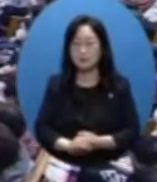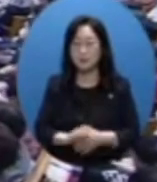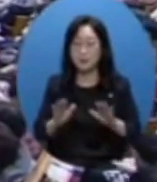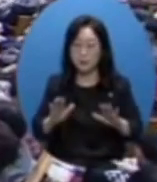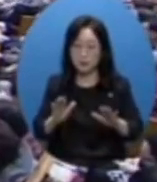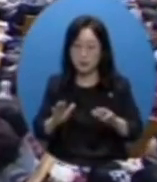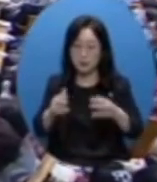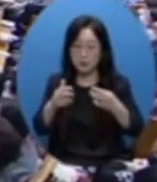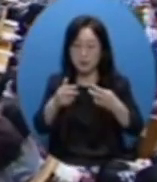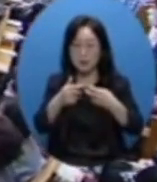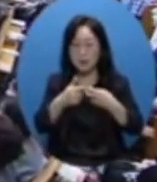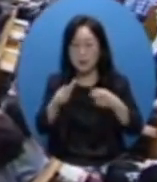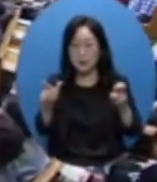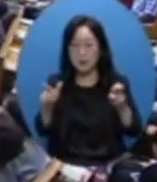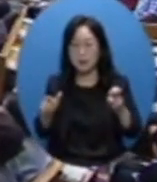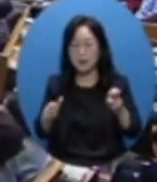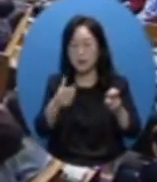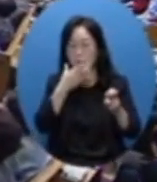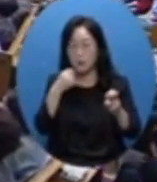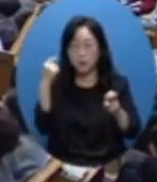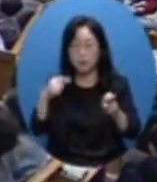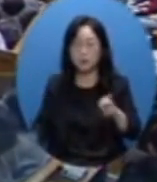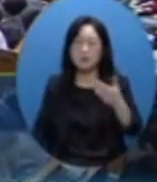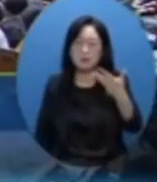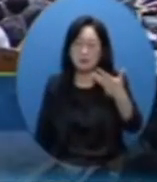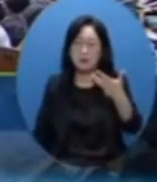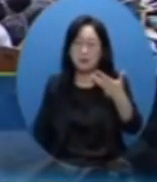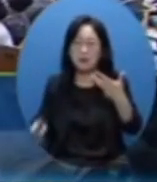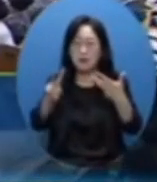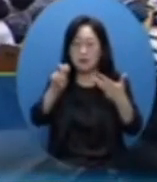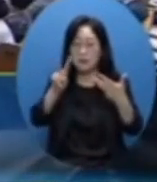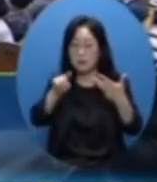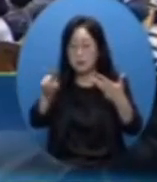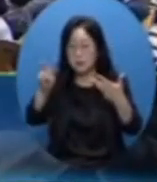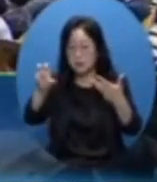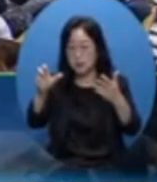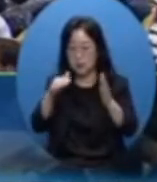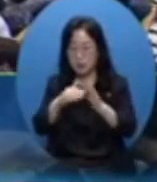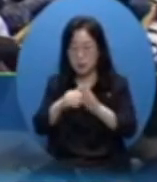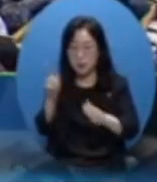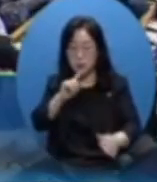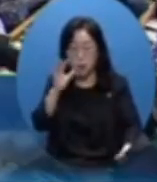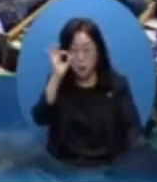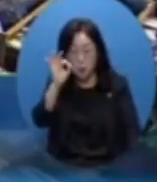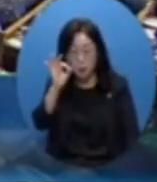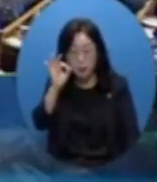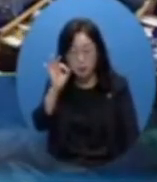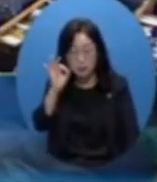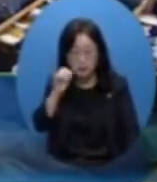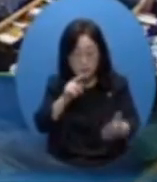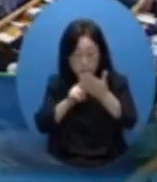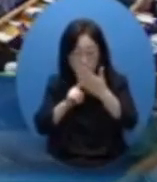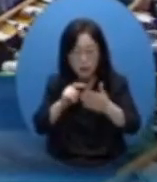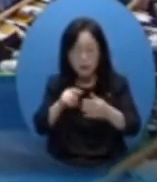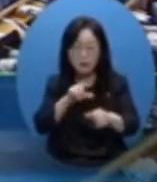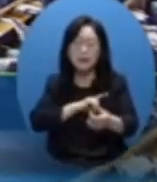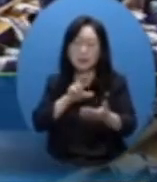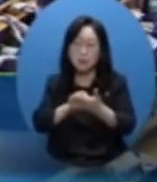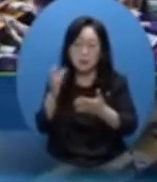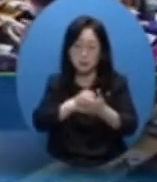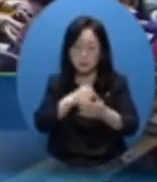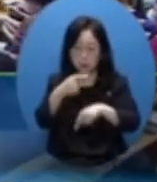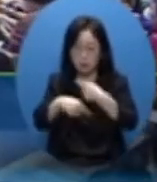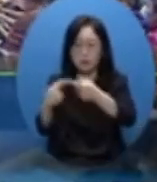오늘 마가복음 8장 이 12절에서 25절 말씀을 가지고 무엇이 보이느냐 같은 제목으로 말씀을 나눌 원합니다 한번